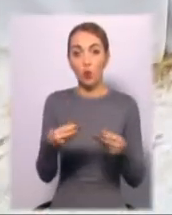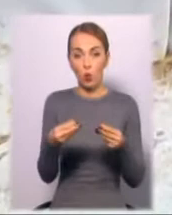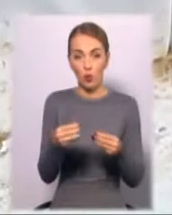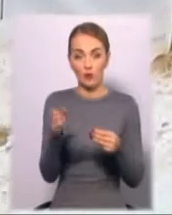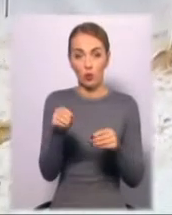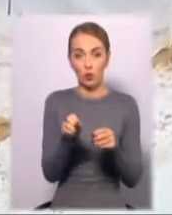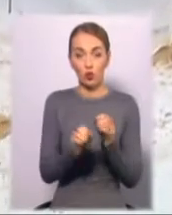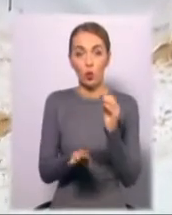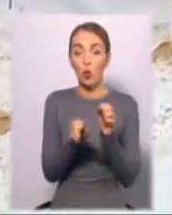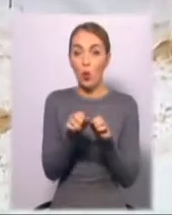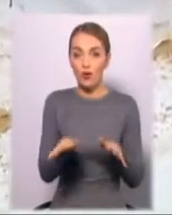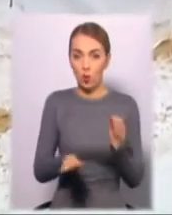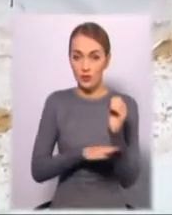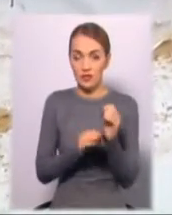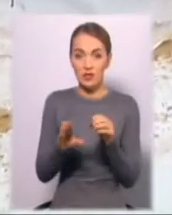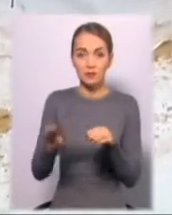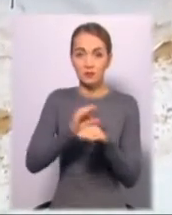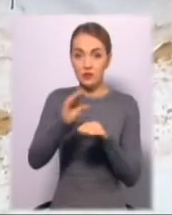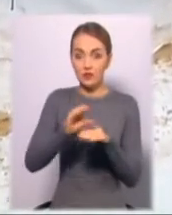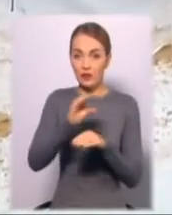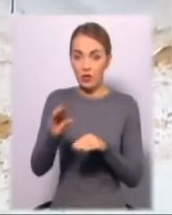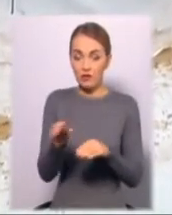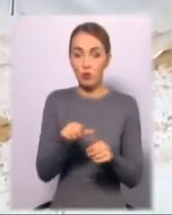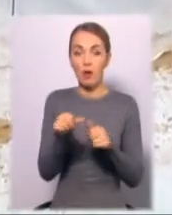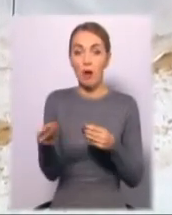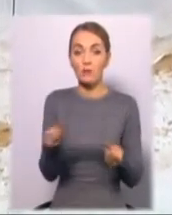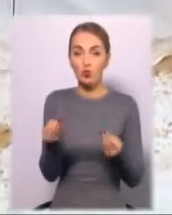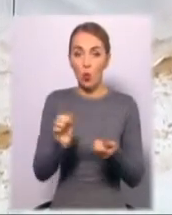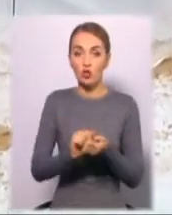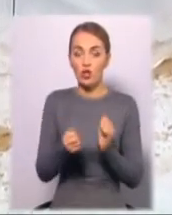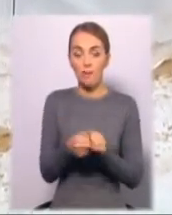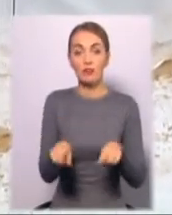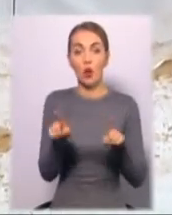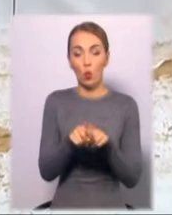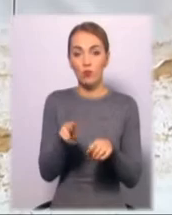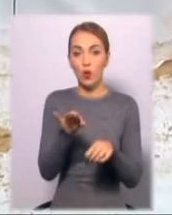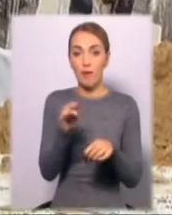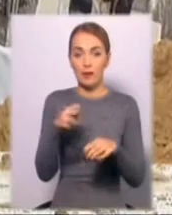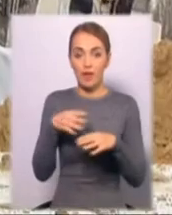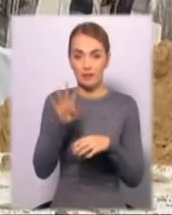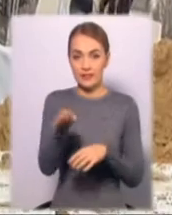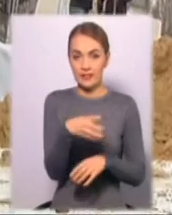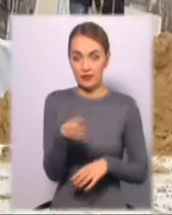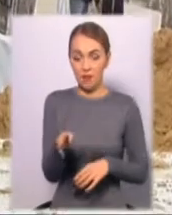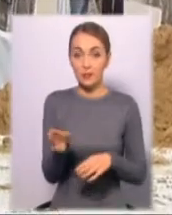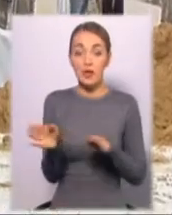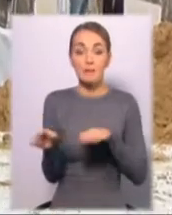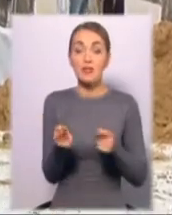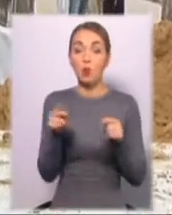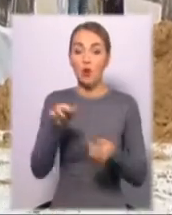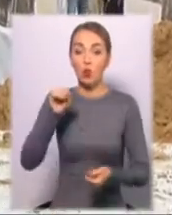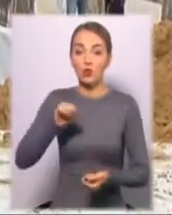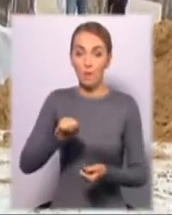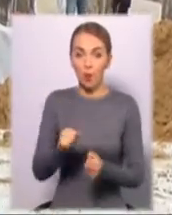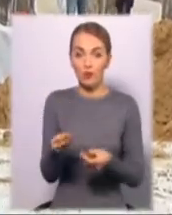рослин. Зверху нього буде ще кілька шарів, зокрема пісок, щебінь, а також полімерна сітка. Після того, як утрамбований